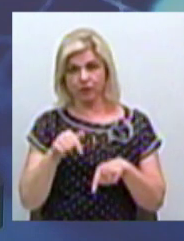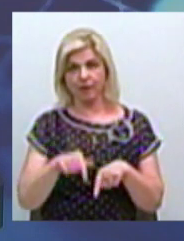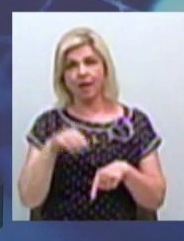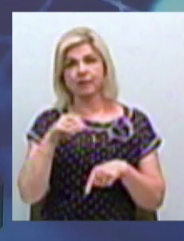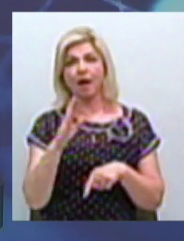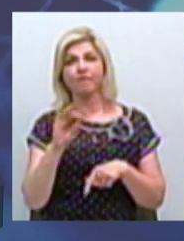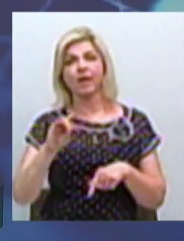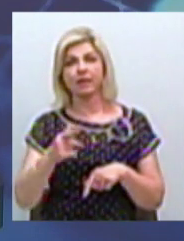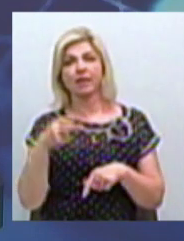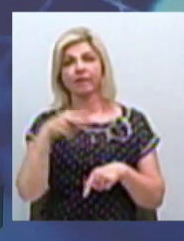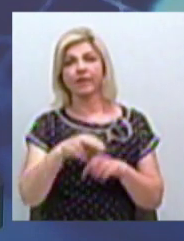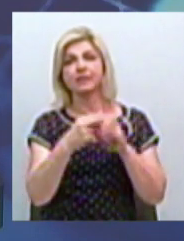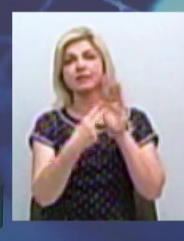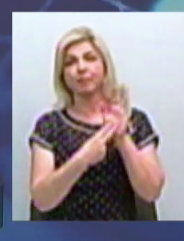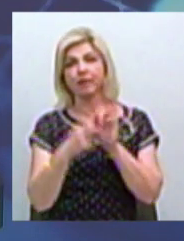2017 та